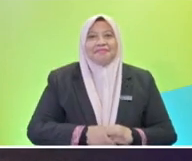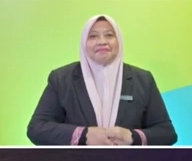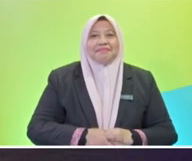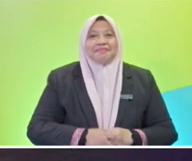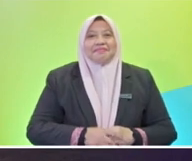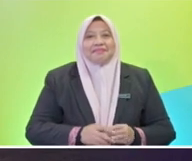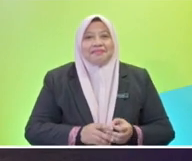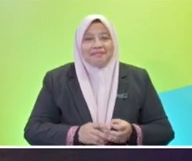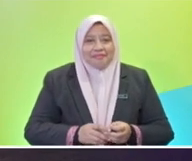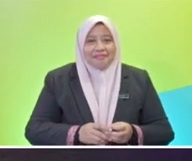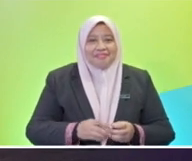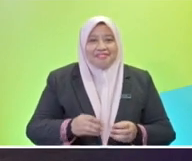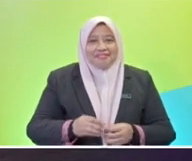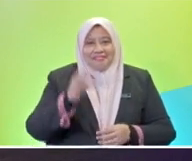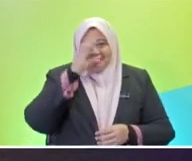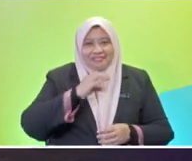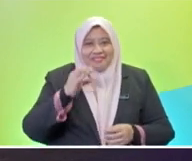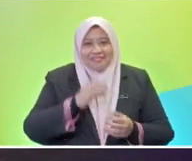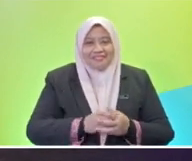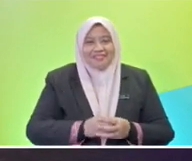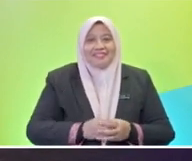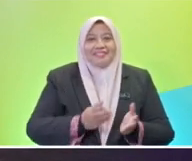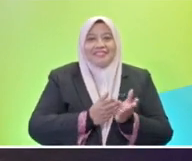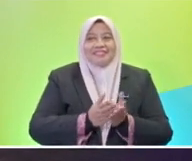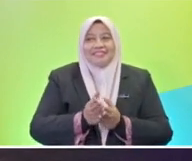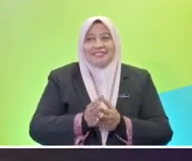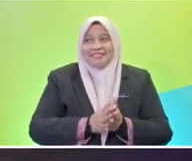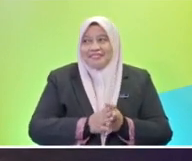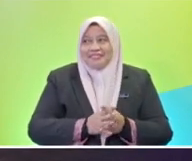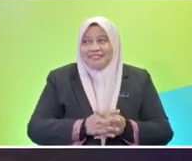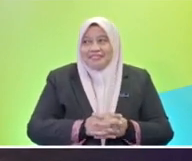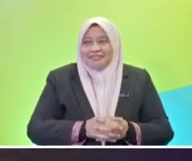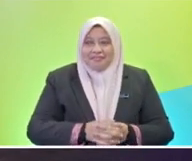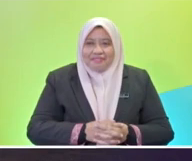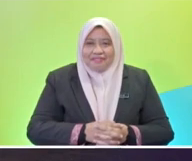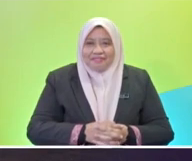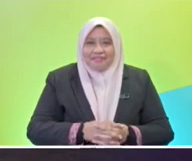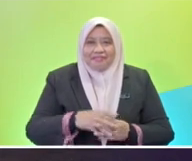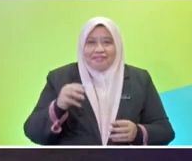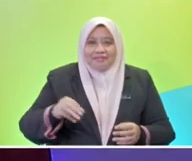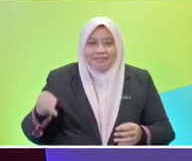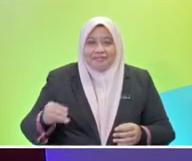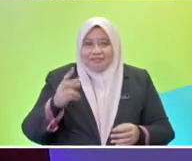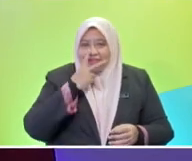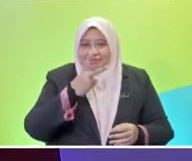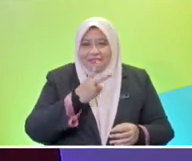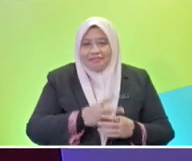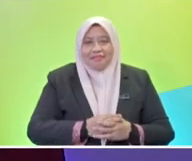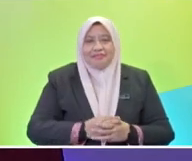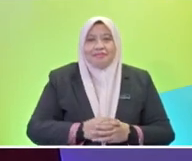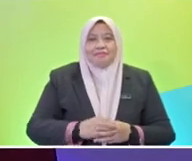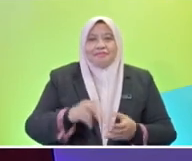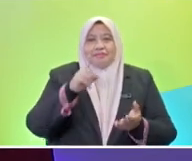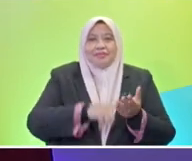Fotosintesis. Comel. Kenapa suara macam tu? Kita terus, ya? Ya. Okey. Murid di luar sana, mari kita tengok slide. Apakah